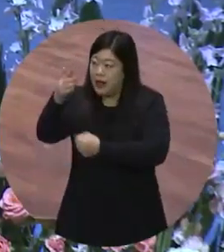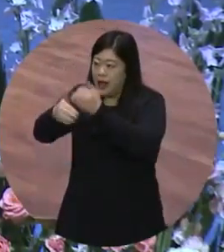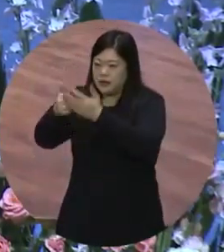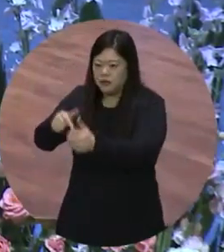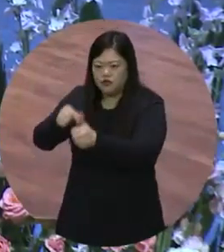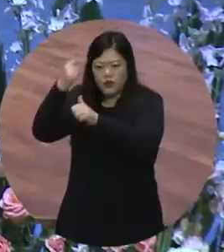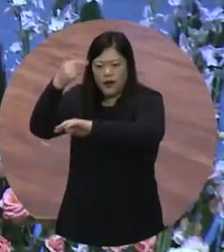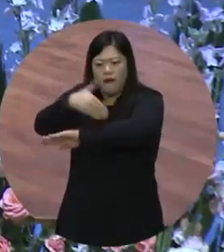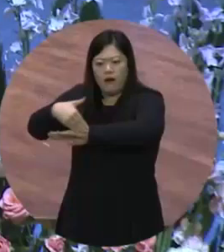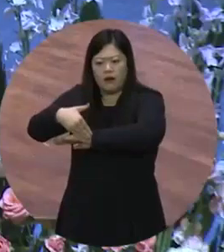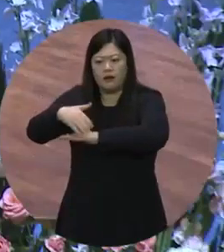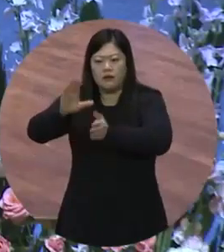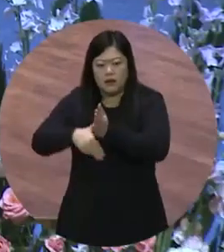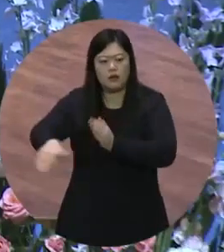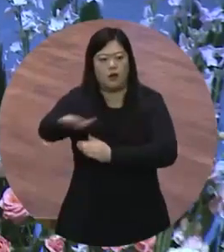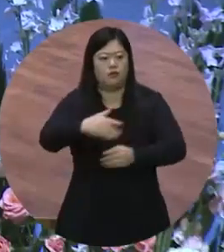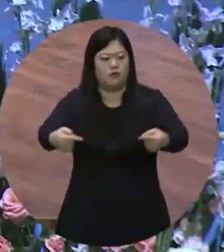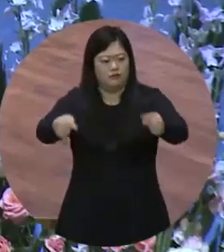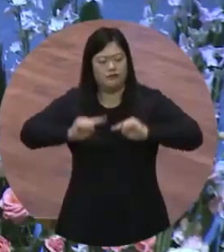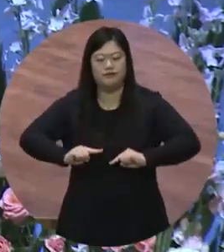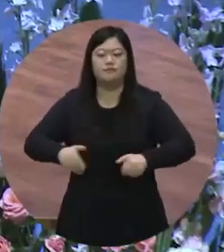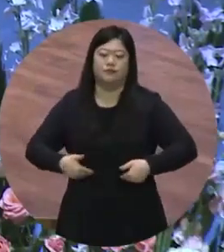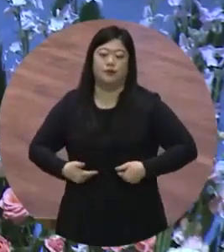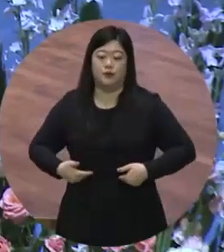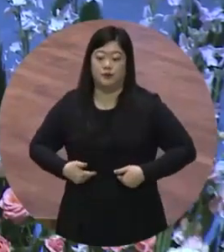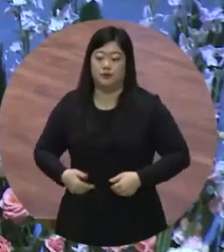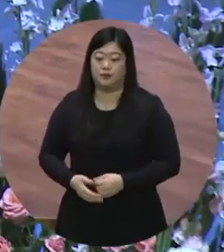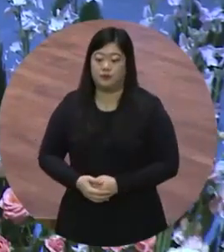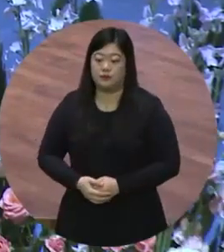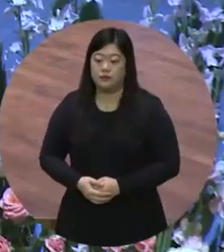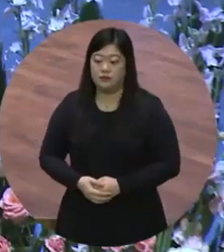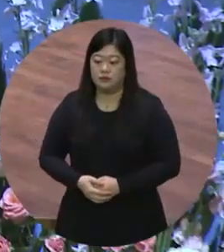하나님의 계획이에요. 뭐 어떻게 질문할 수 없어요.